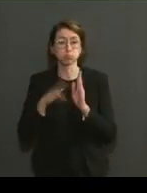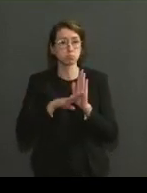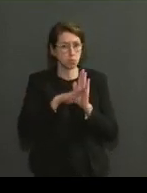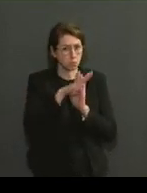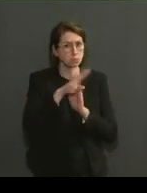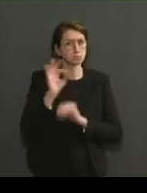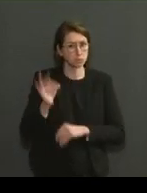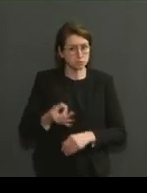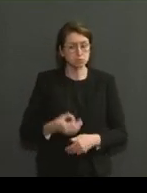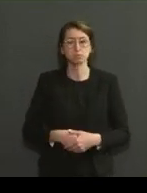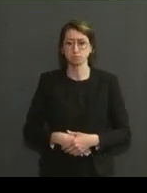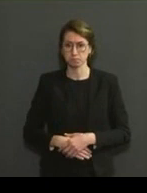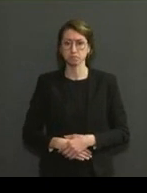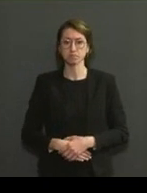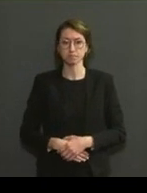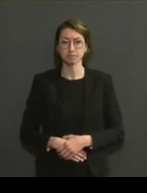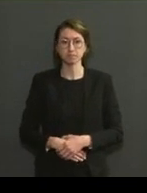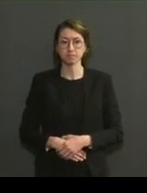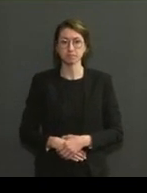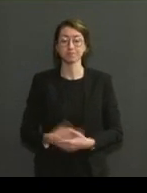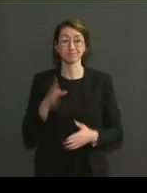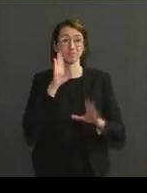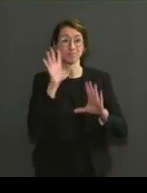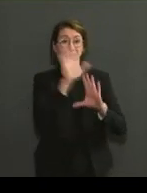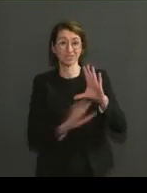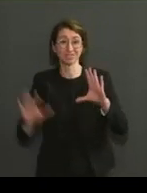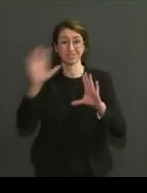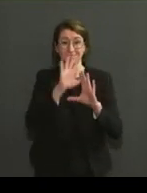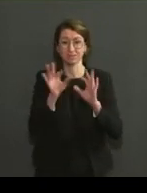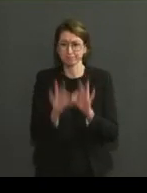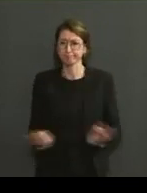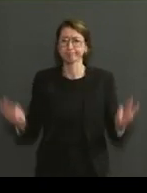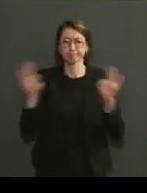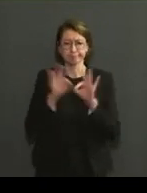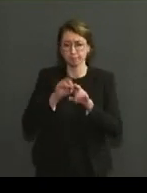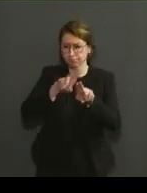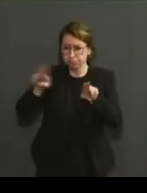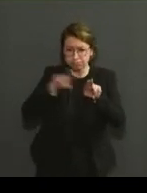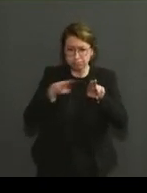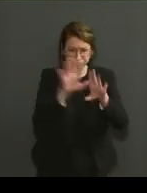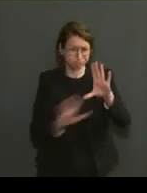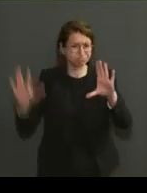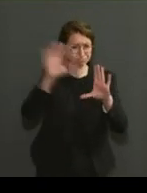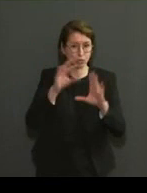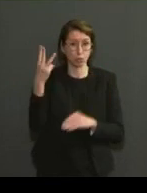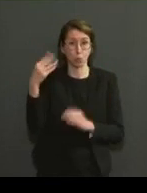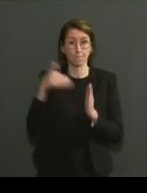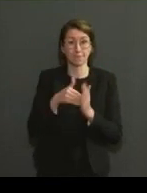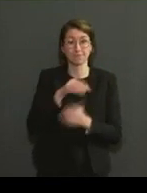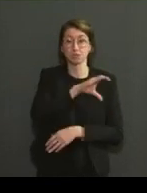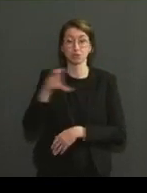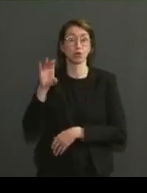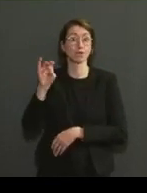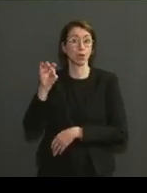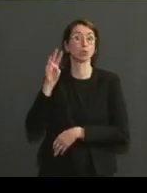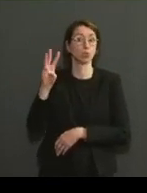amène à avoir actuellement en Belgique 3143 patients hospitalisés pour Covid, dont